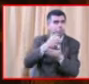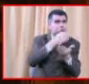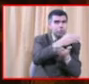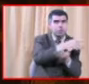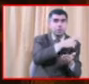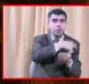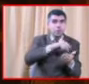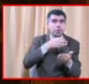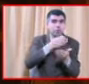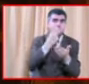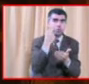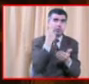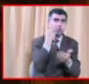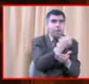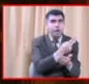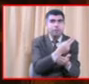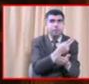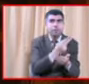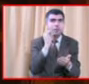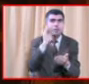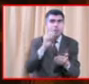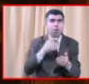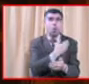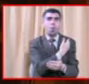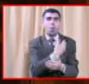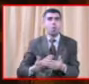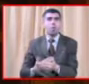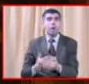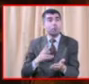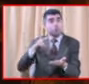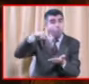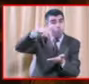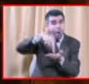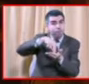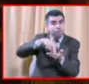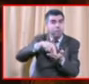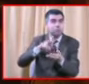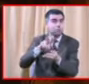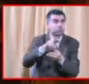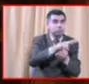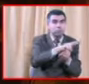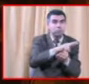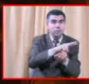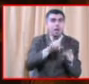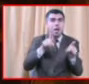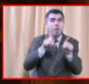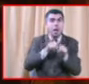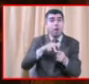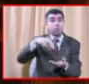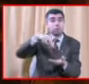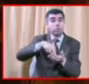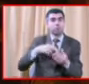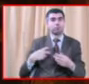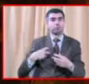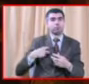الحكومة؟ من زارها من أعضاء الحكومة؟ من زارها من رجال السلطة؟ لا